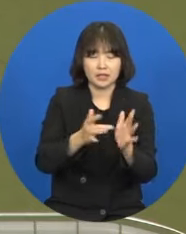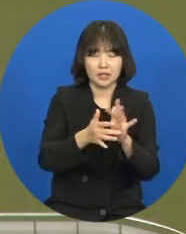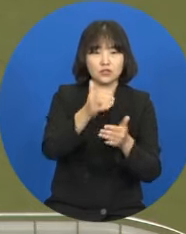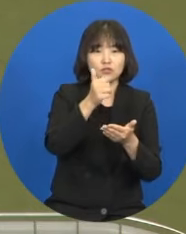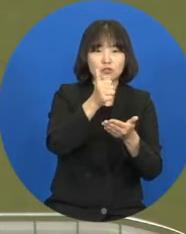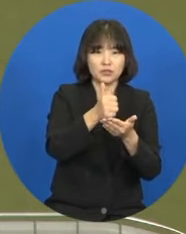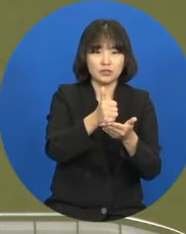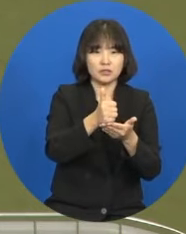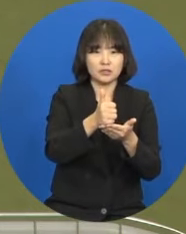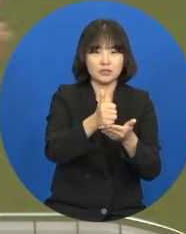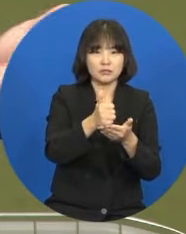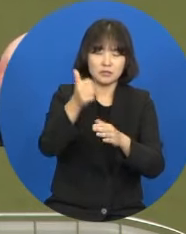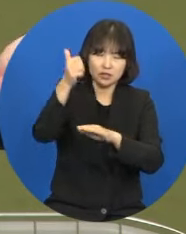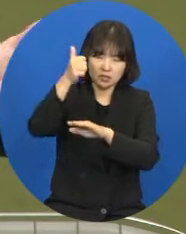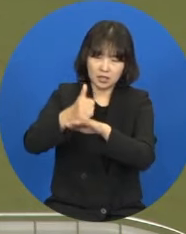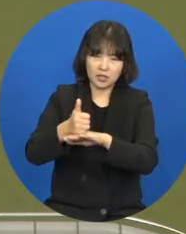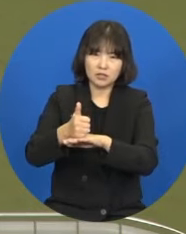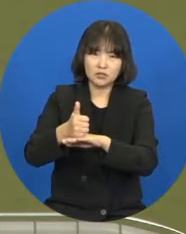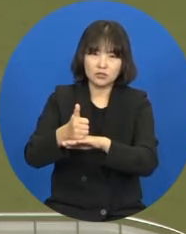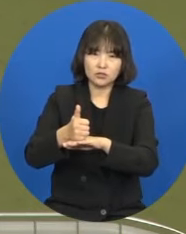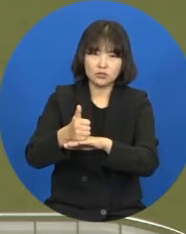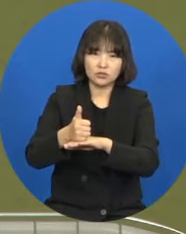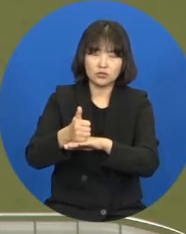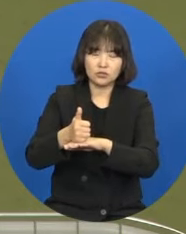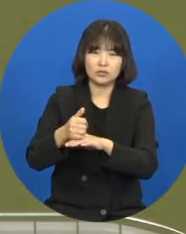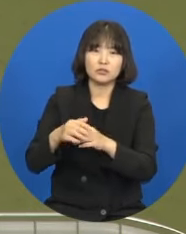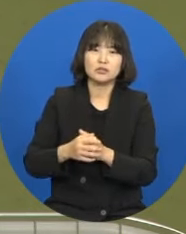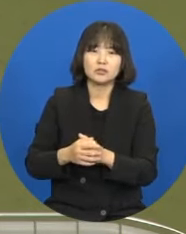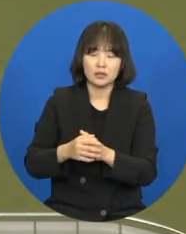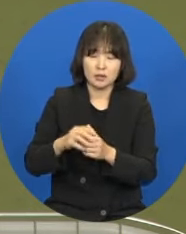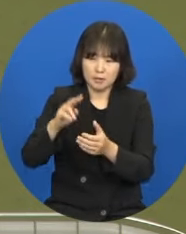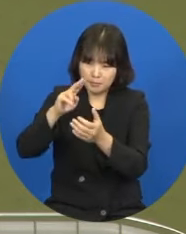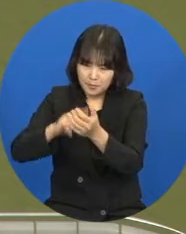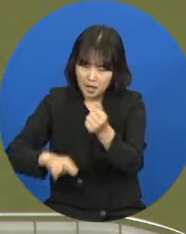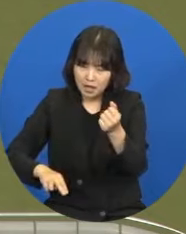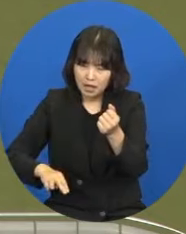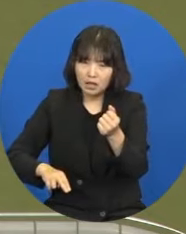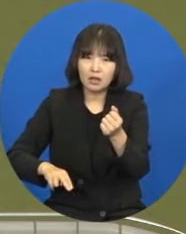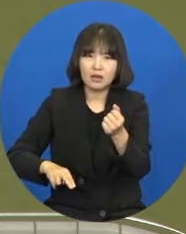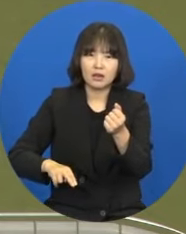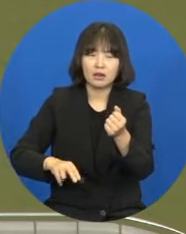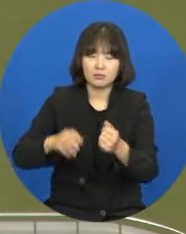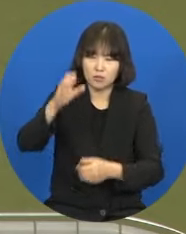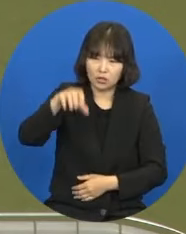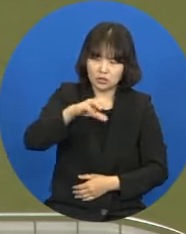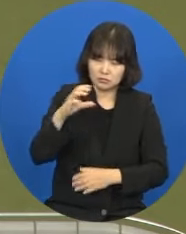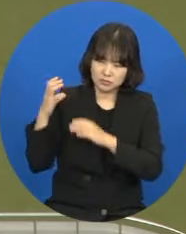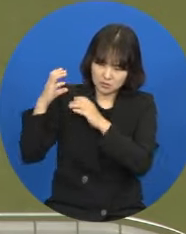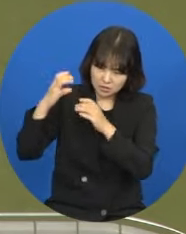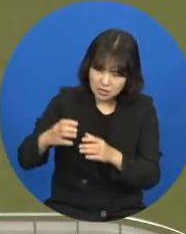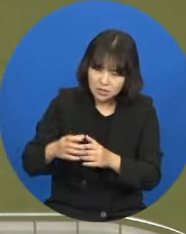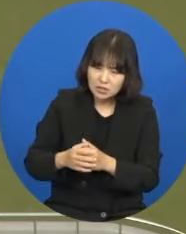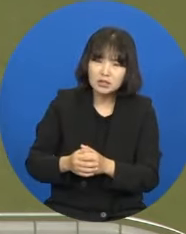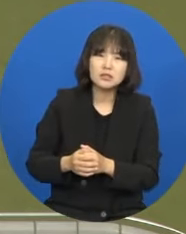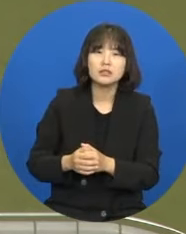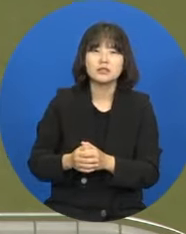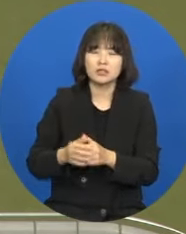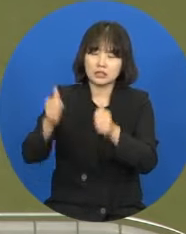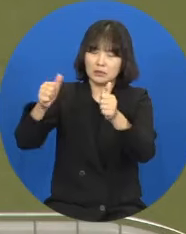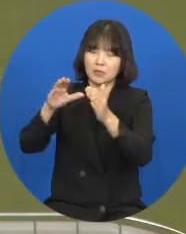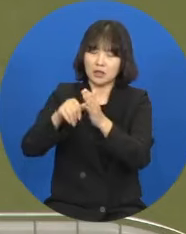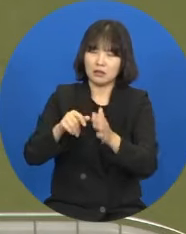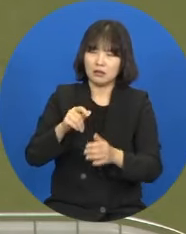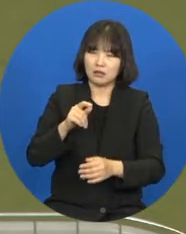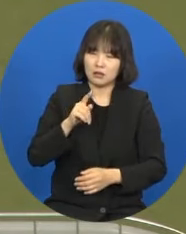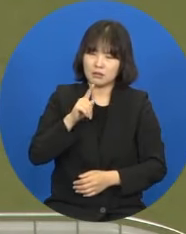나중에 유다에 팔려 가죠 유다 손에 그다음에 뭐 질질 끌려 가십니다 뭐 십자가를 지라 그러죠 뭐 재판때 말도 거의 못 하십니다